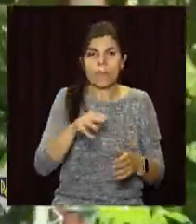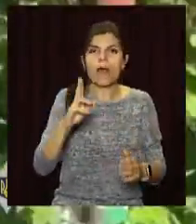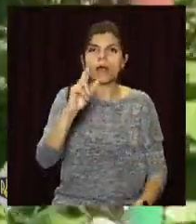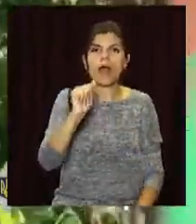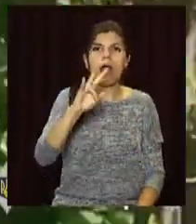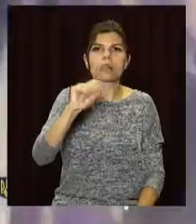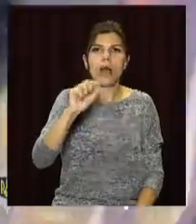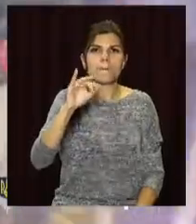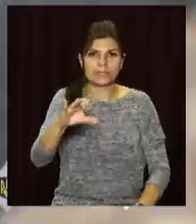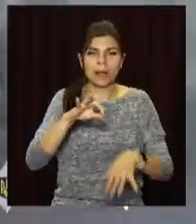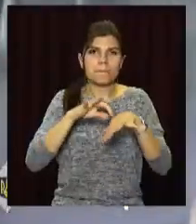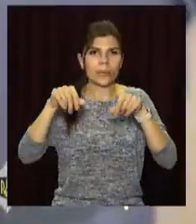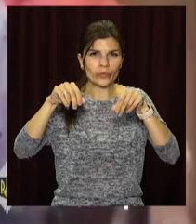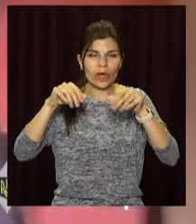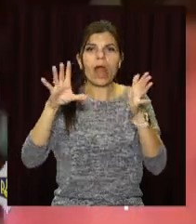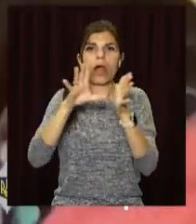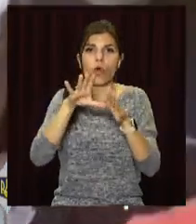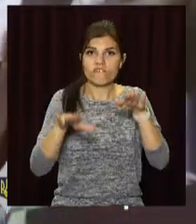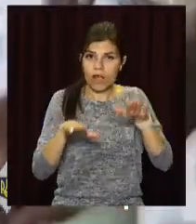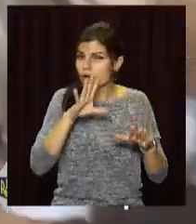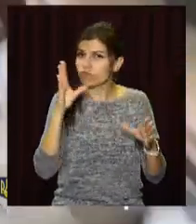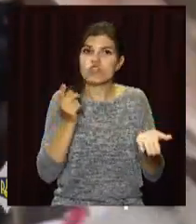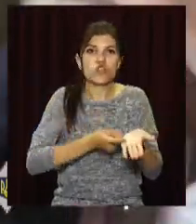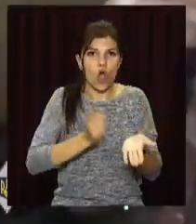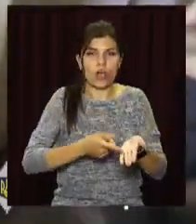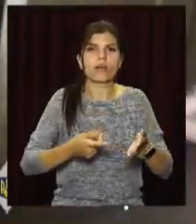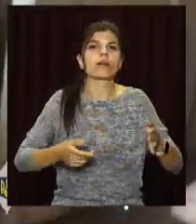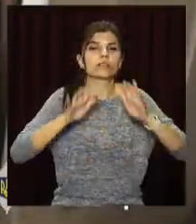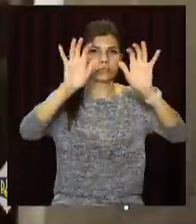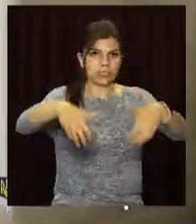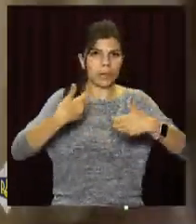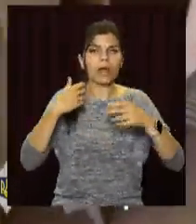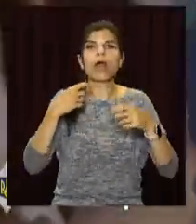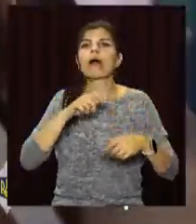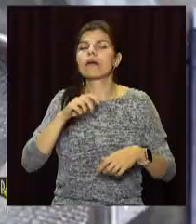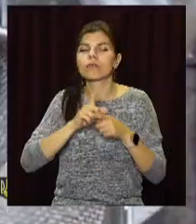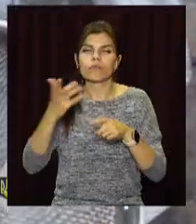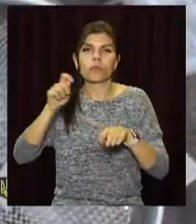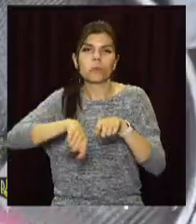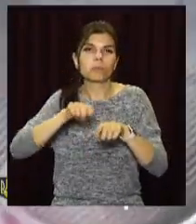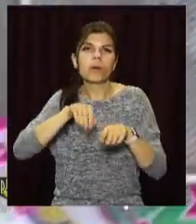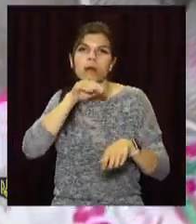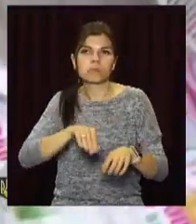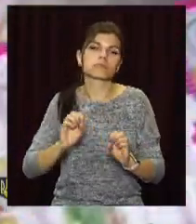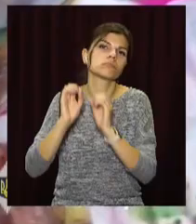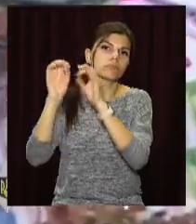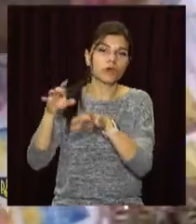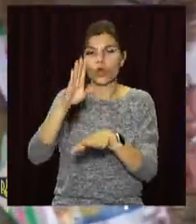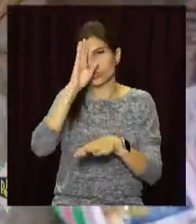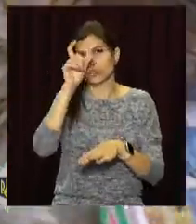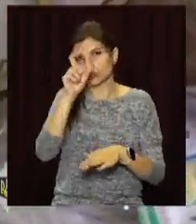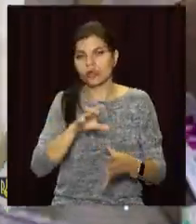канабісу в сліппакетах, електронні ваги. Всі речові докази вилучені і направлені на експертизу. За її результатами